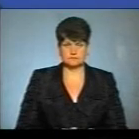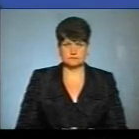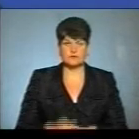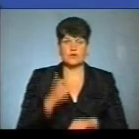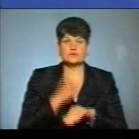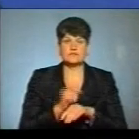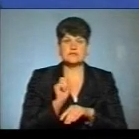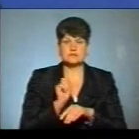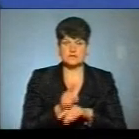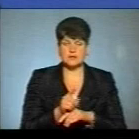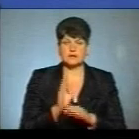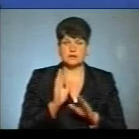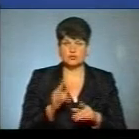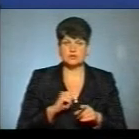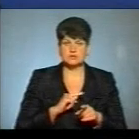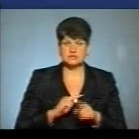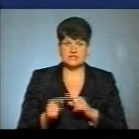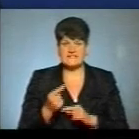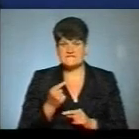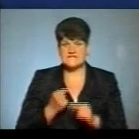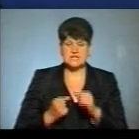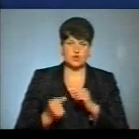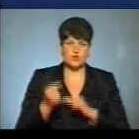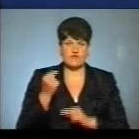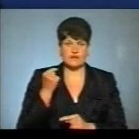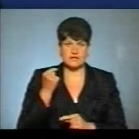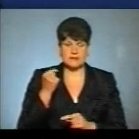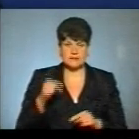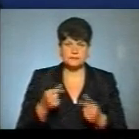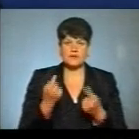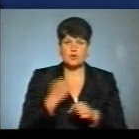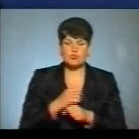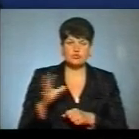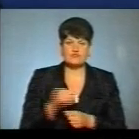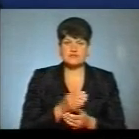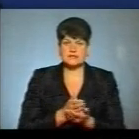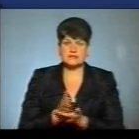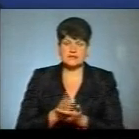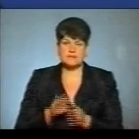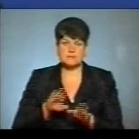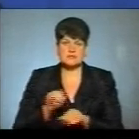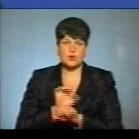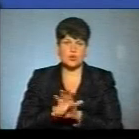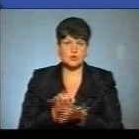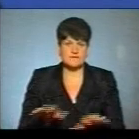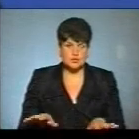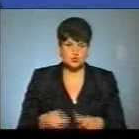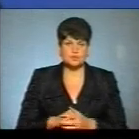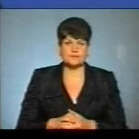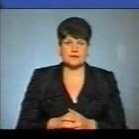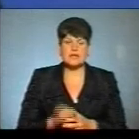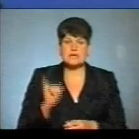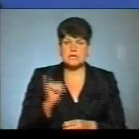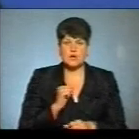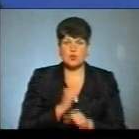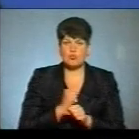Основне завдання буде досить швидко відновити роботу всіх сервісів після коронавірусу і